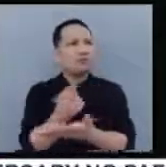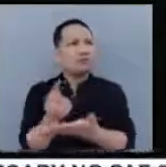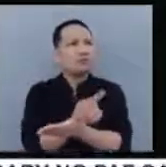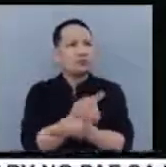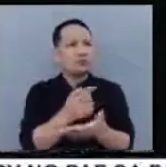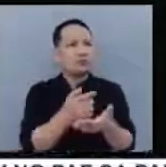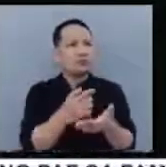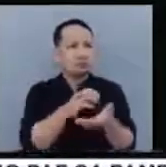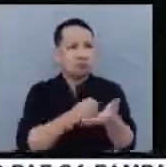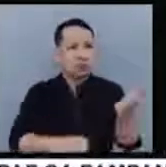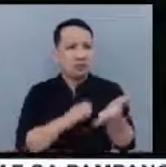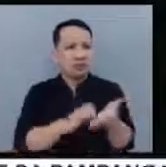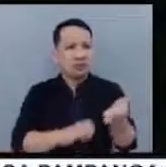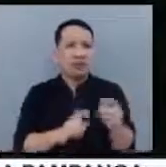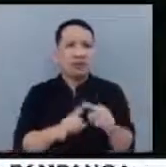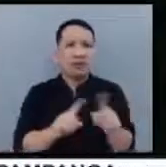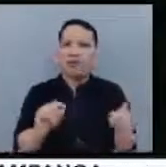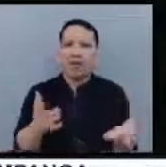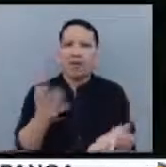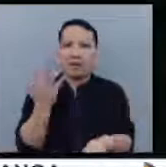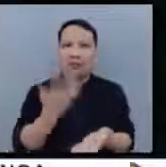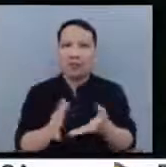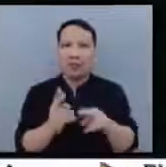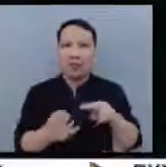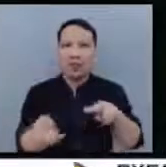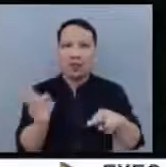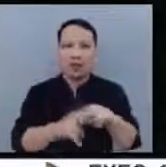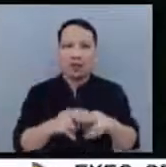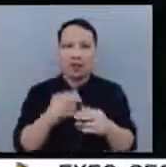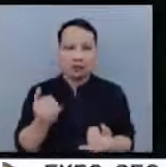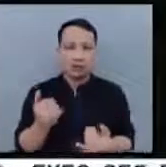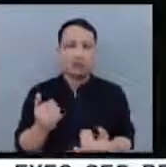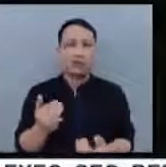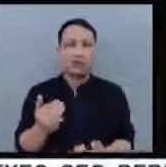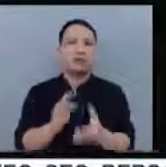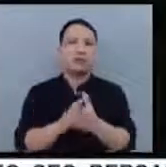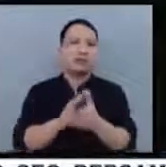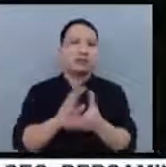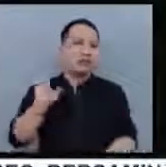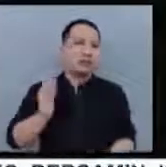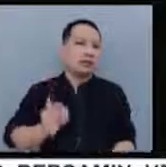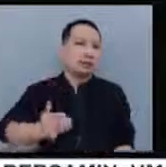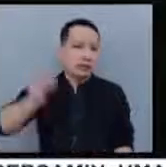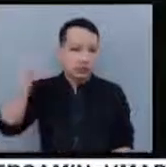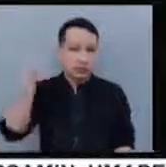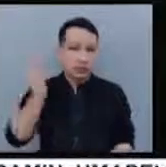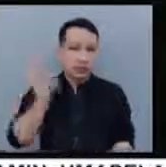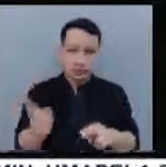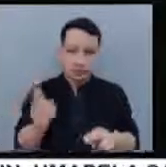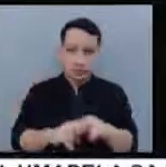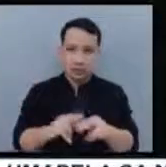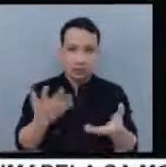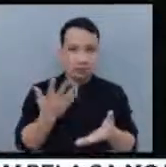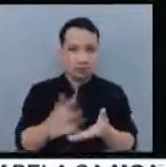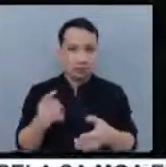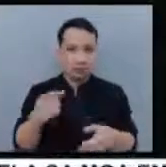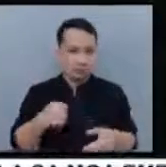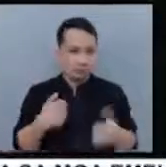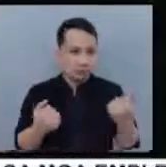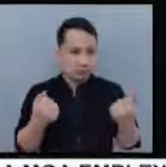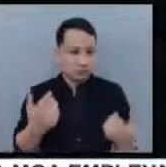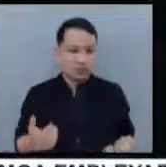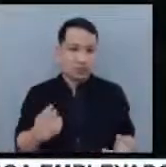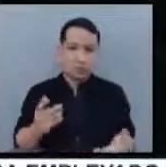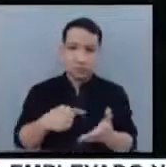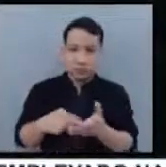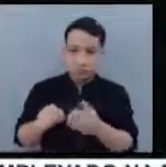pa itinaas nila sa ngayon kasi ang laki ng itinaas nila kaya walang mapupunta sa driver na ano, yung pampapasada